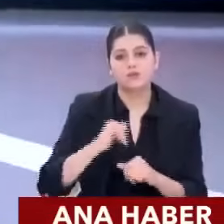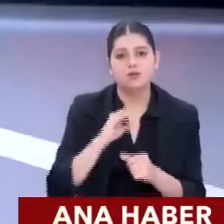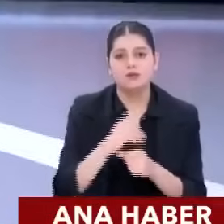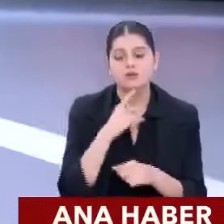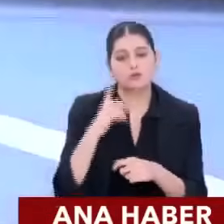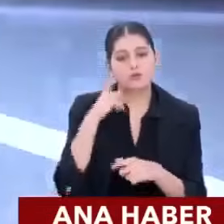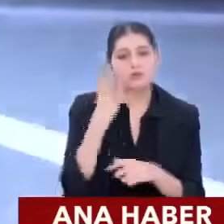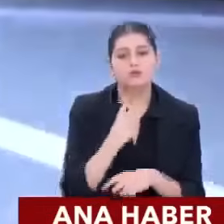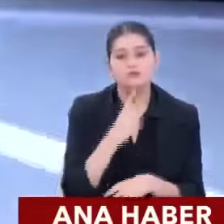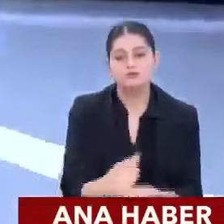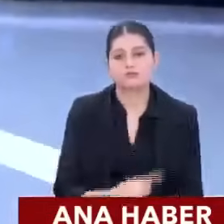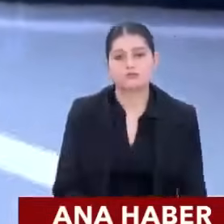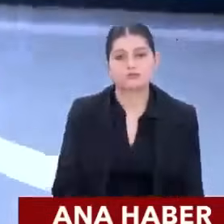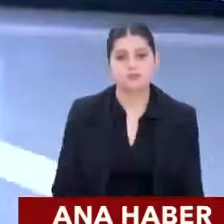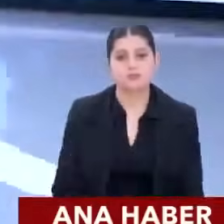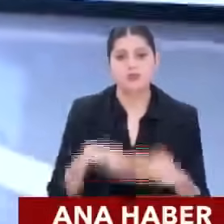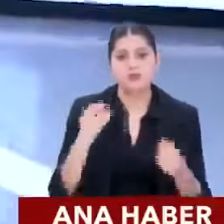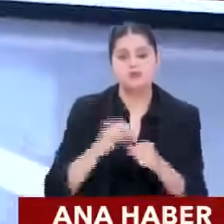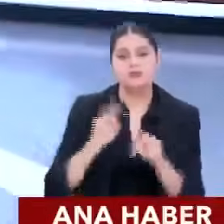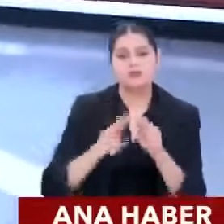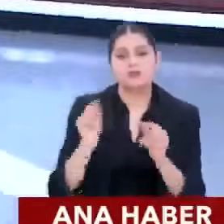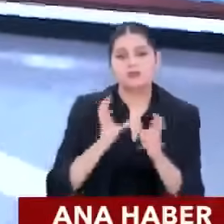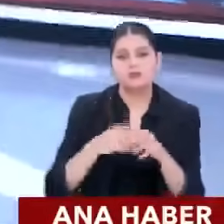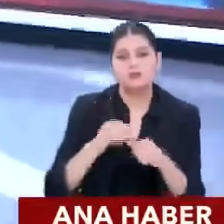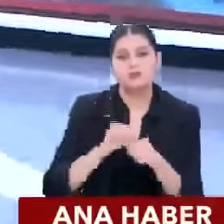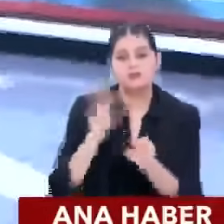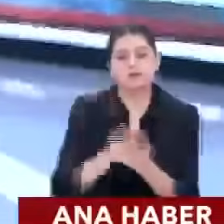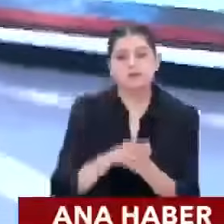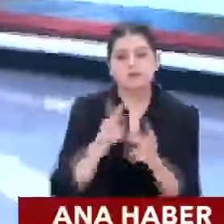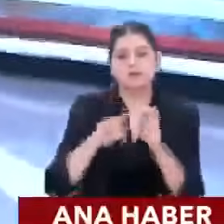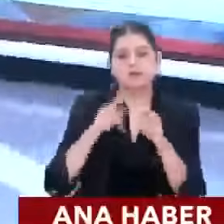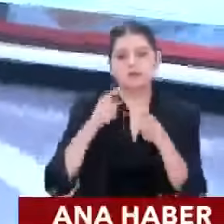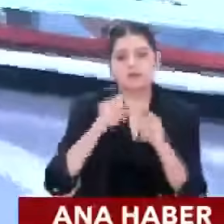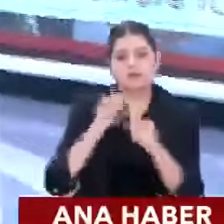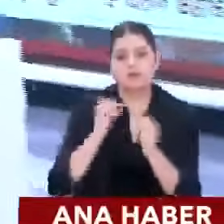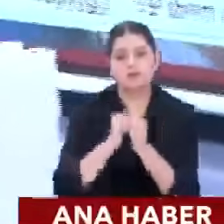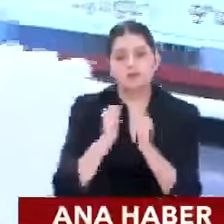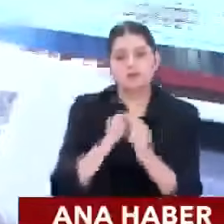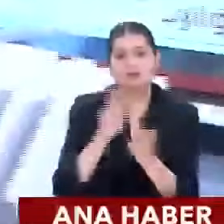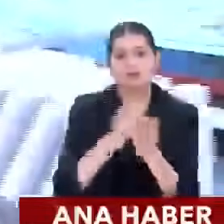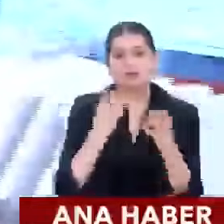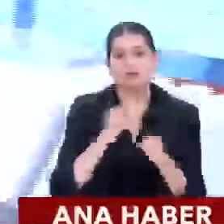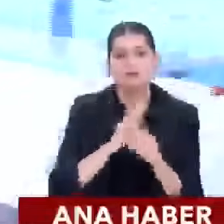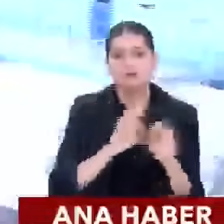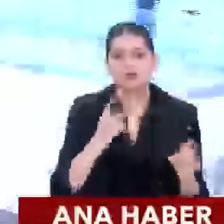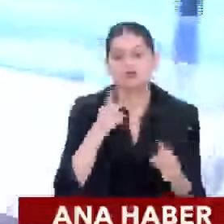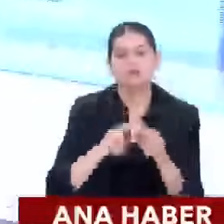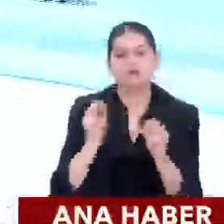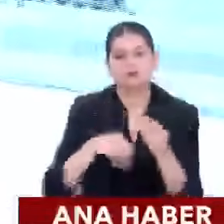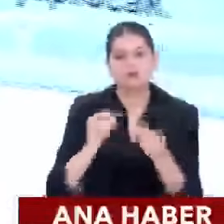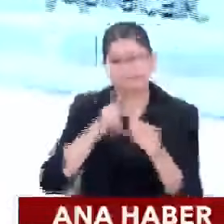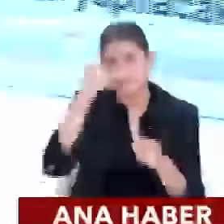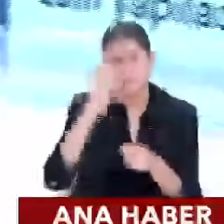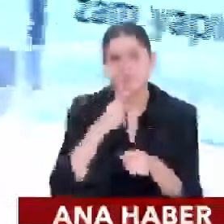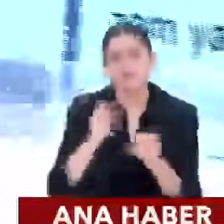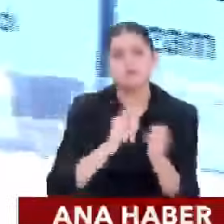görelim şimdi Evet Memursen karar noter usulüyle belirlendi dedi memur zammı